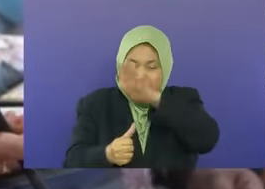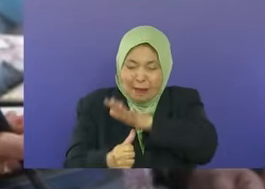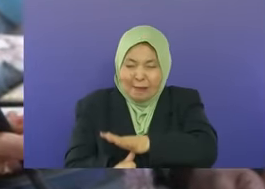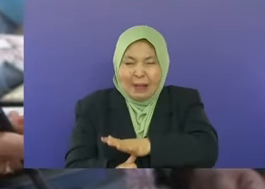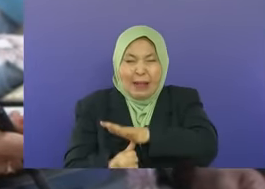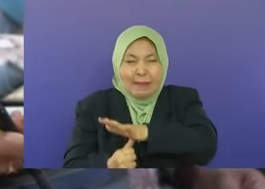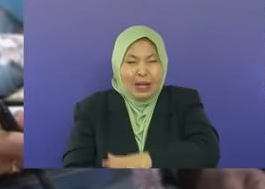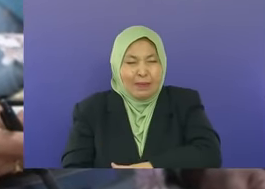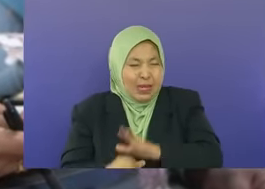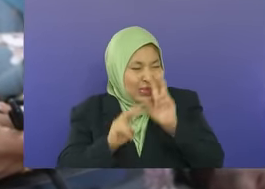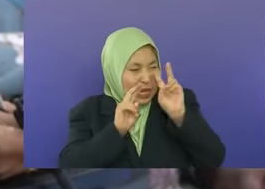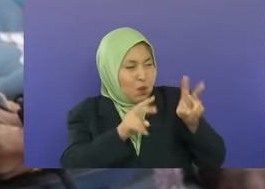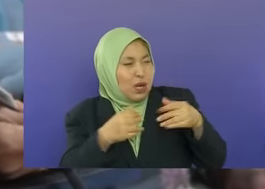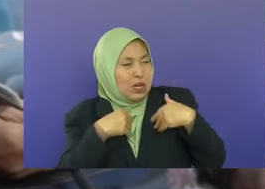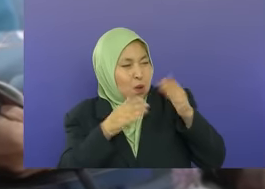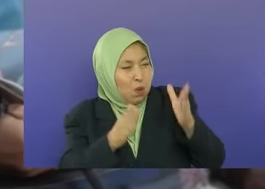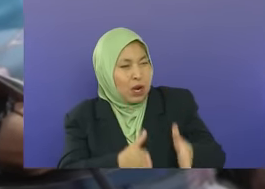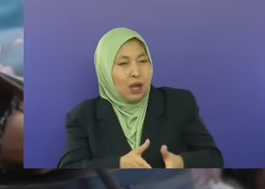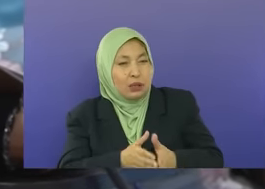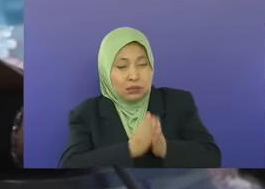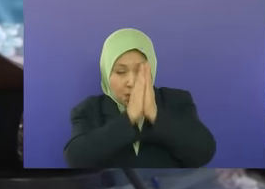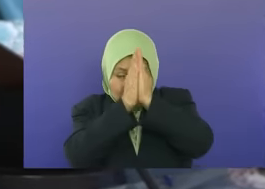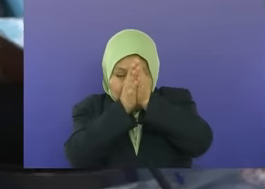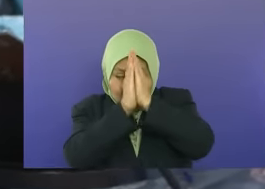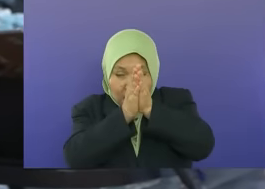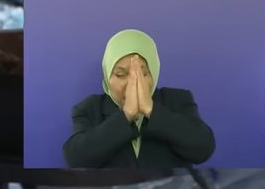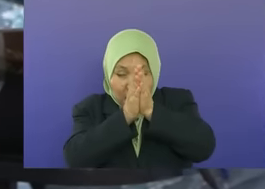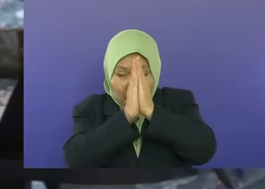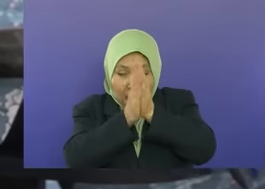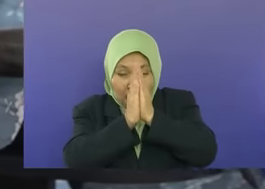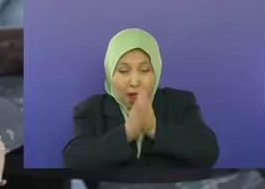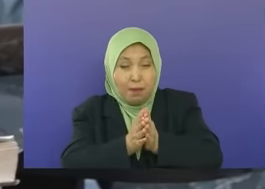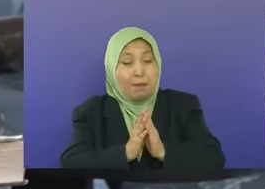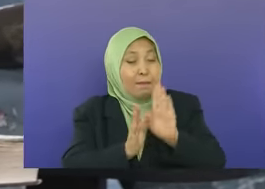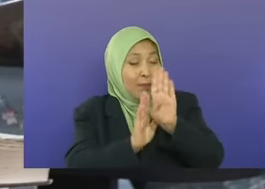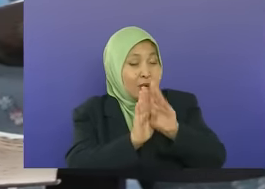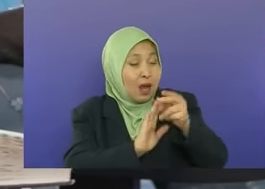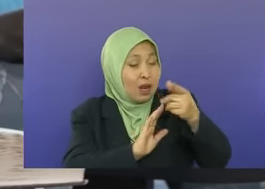make tengok ada orang lain sumpah berhala dia kata Nabi Musa